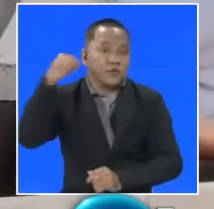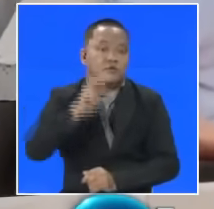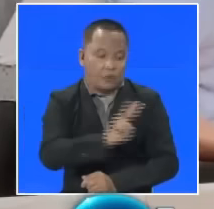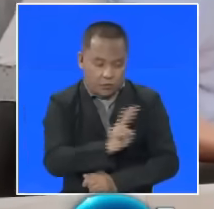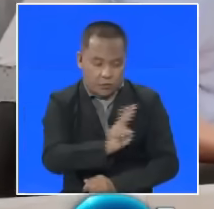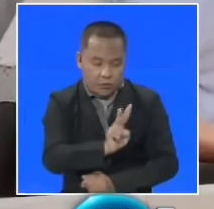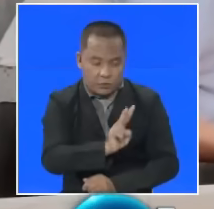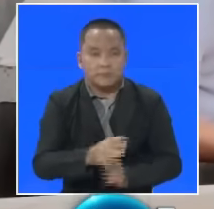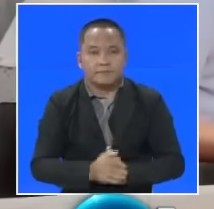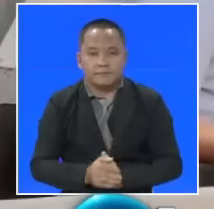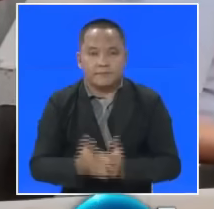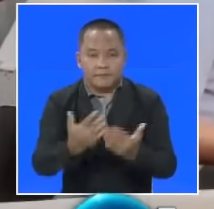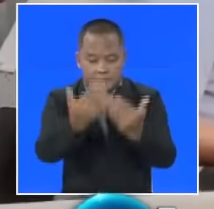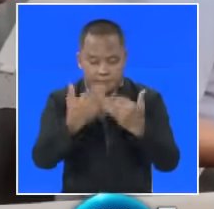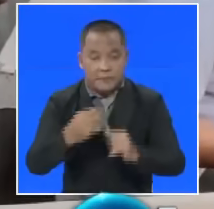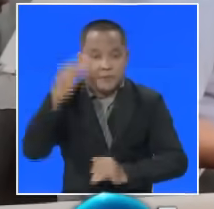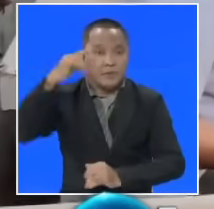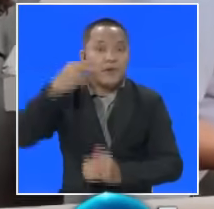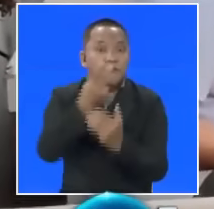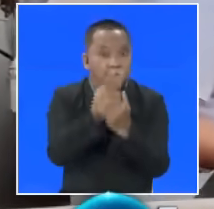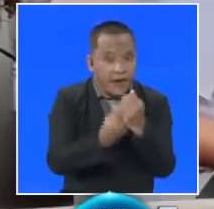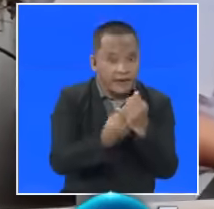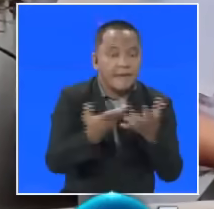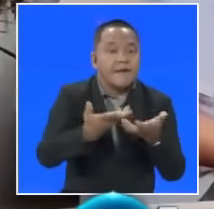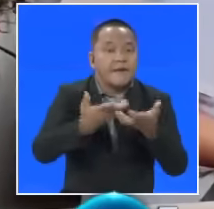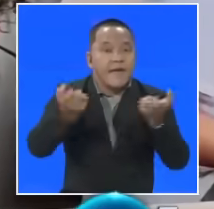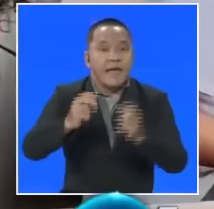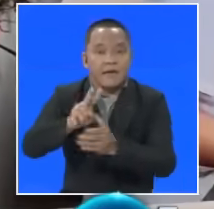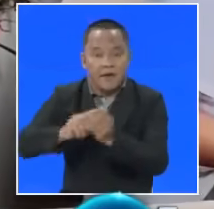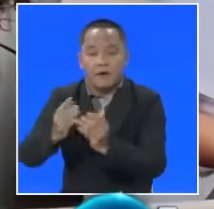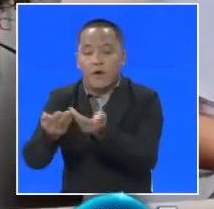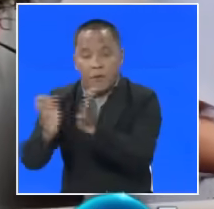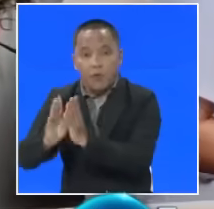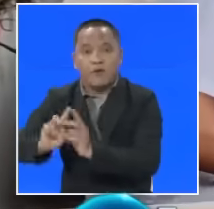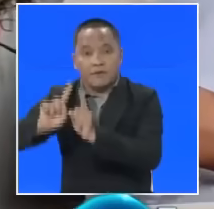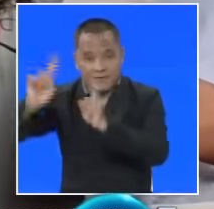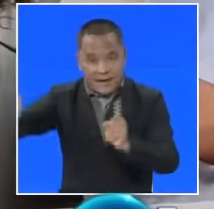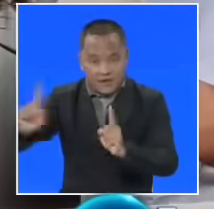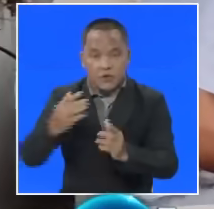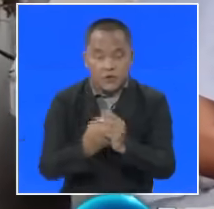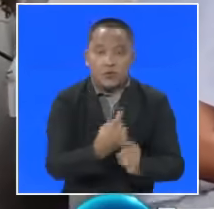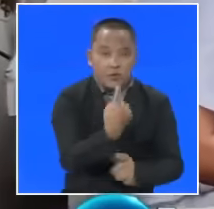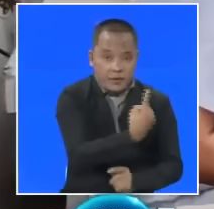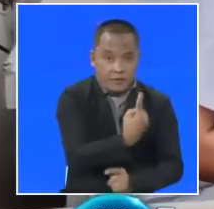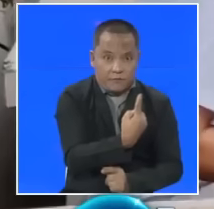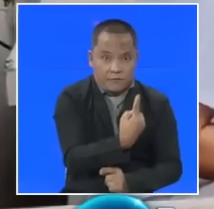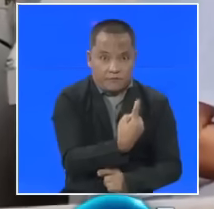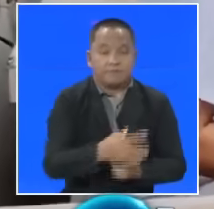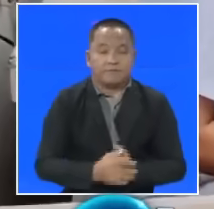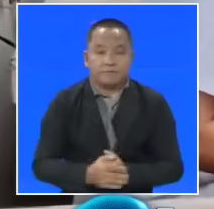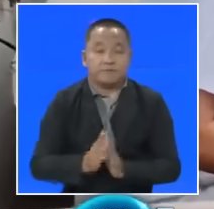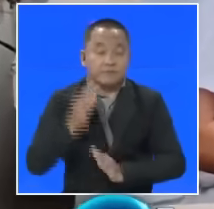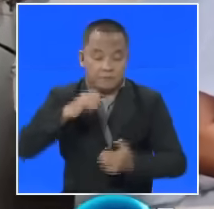2คนในเวลาต่อมาพี่สาวมีแฟนก็เลยแยกไปอยู่กับแฟนไปมีครอบครัวผู้เสียหายก็เลยอยู่ที่นี่เพียงคนเดีย